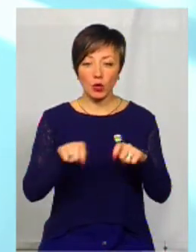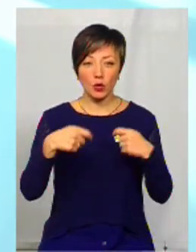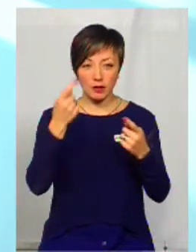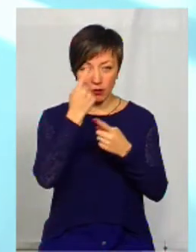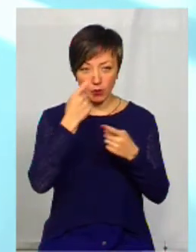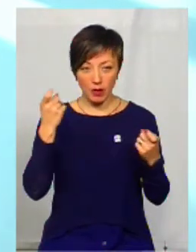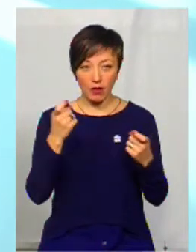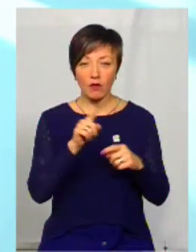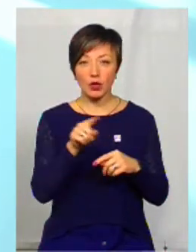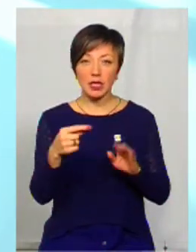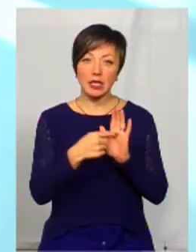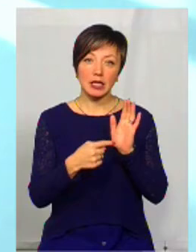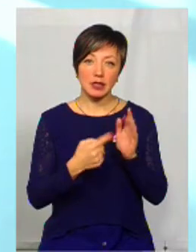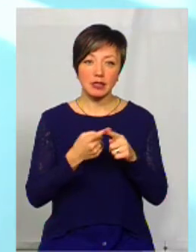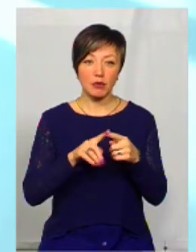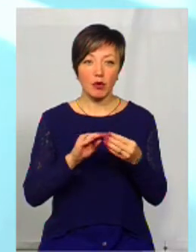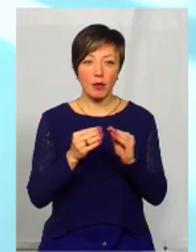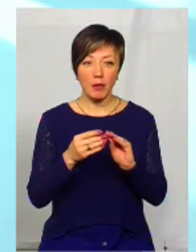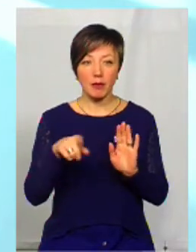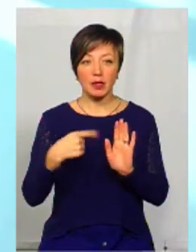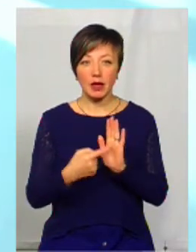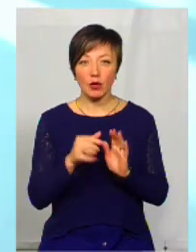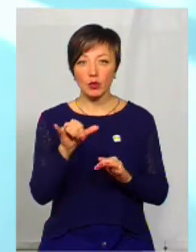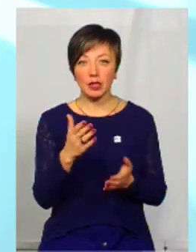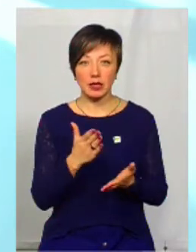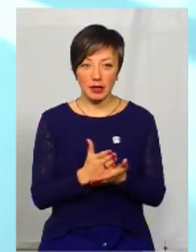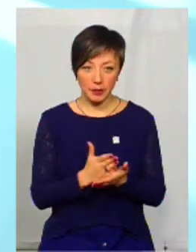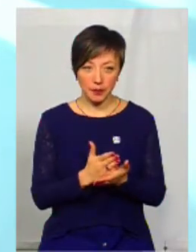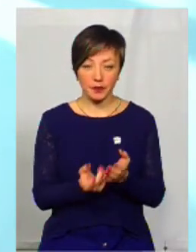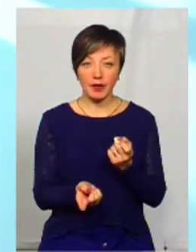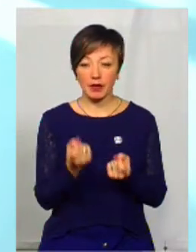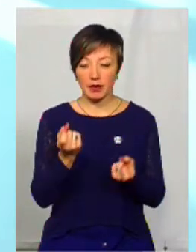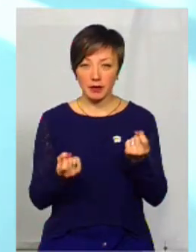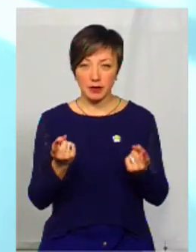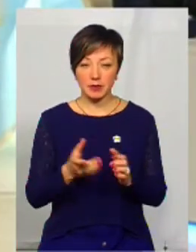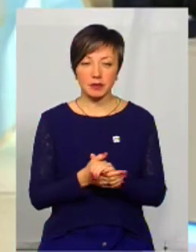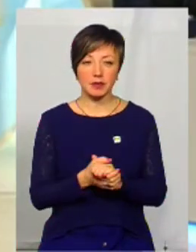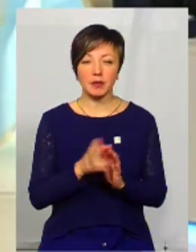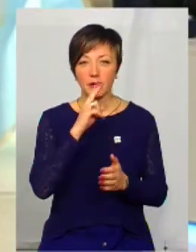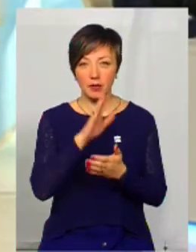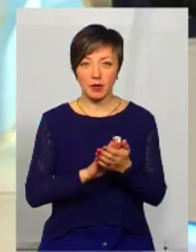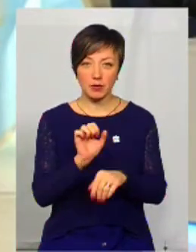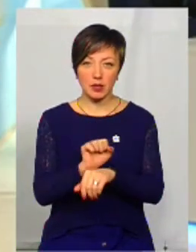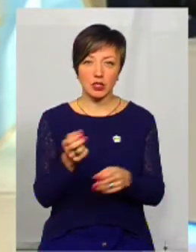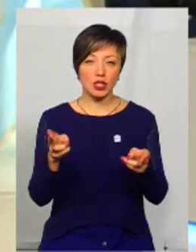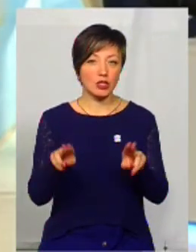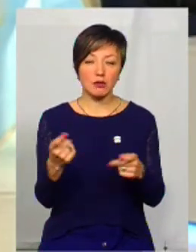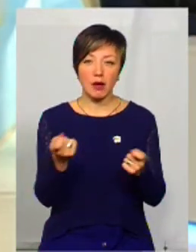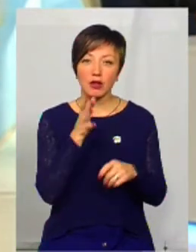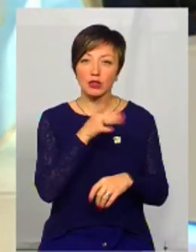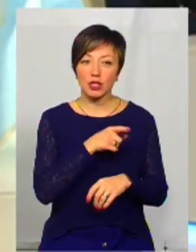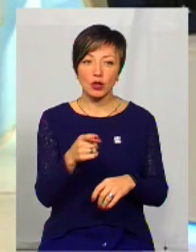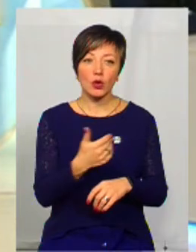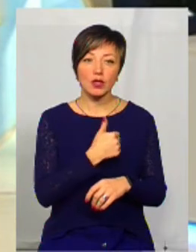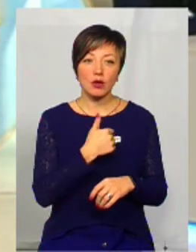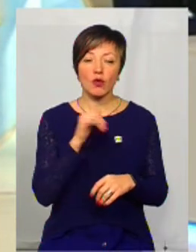цю інформацію. Вони діляться з нами цими проблемами і питаннями, які у них назріли. Я перепрошую, я вас провів, у нас просто залишилось зовсім мало часу.